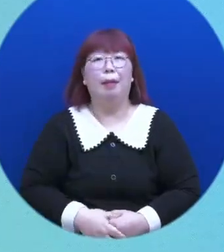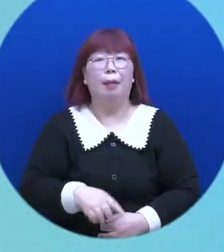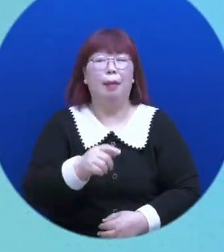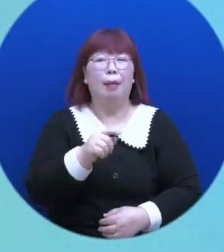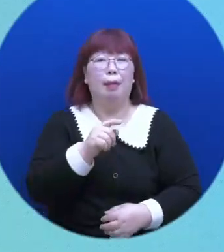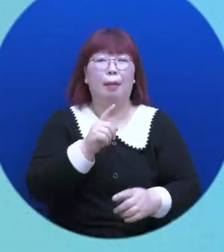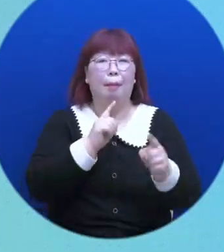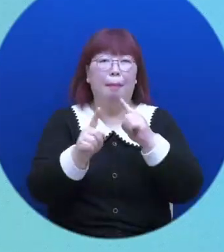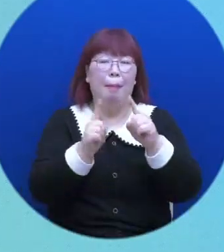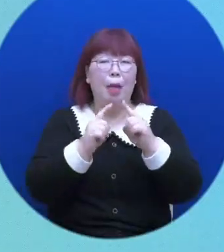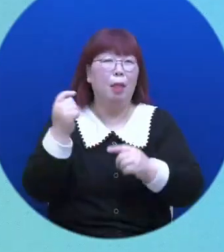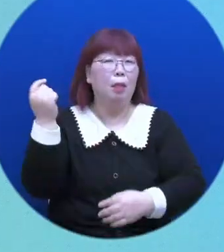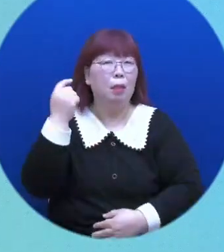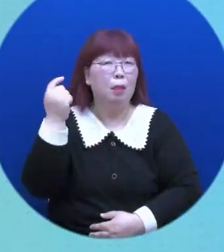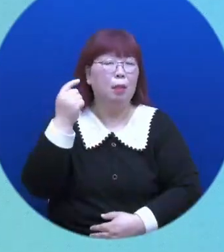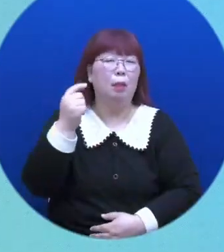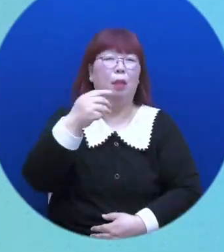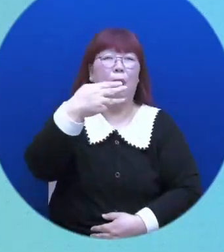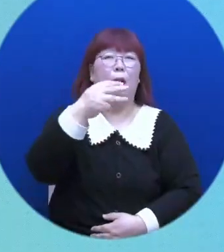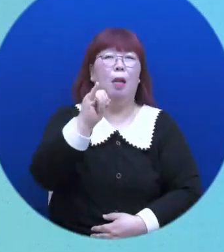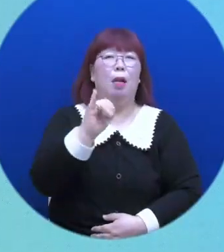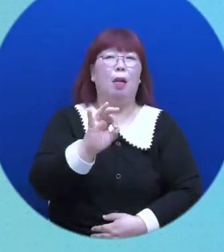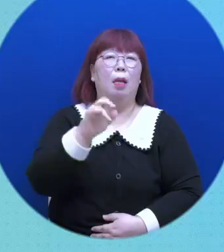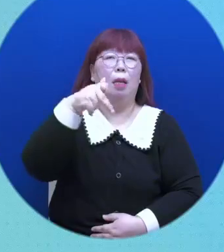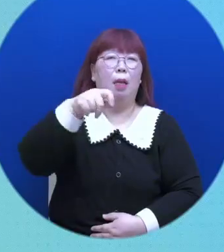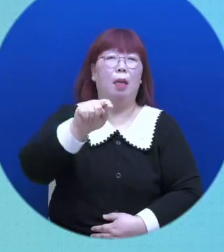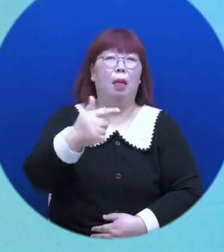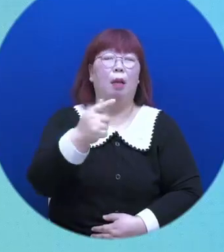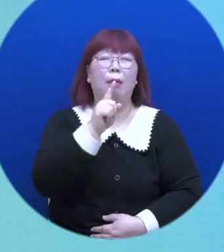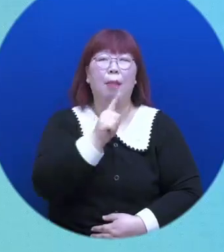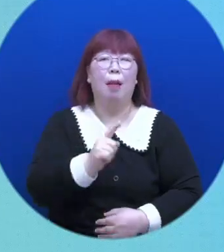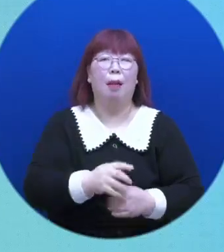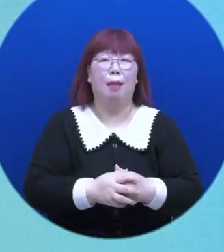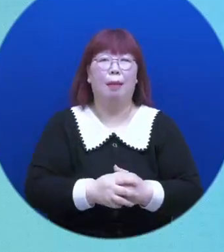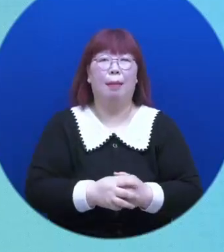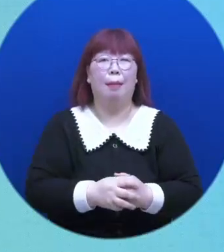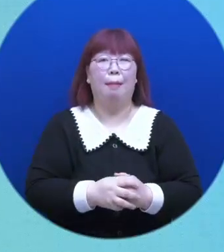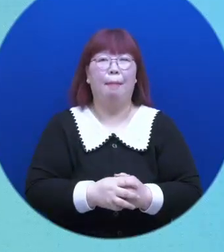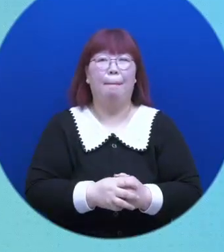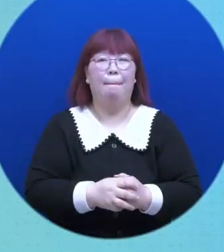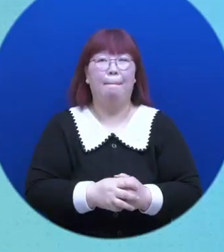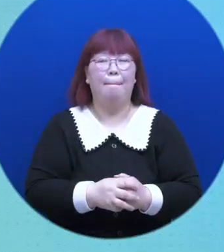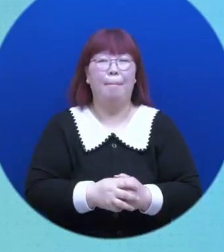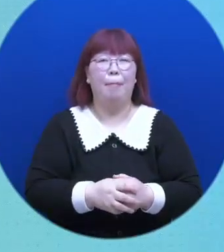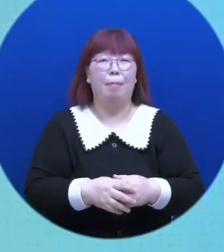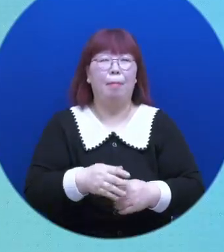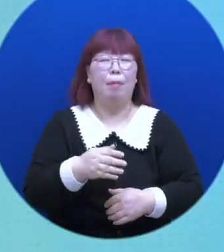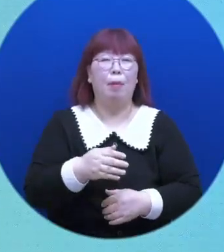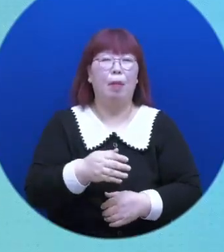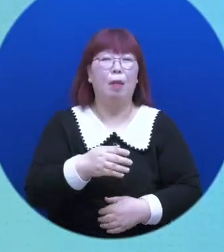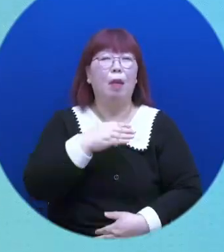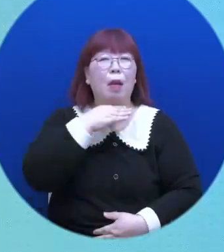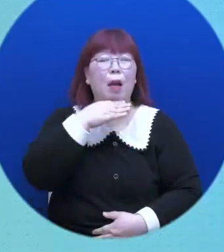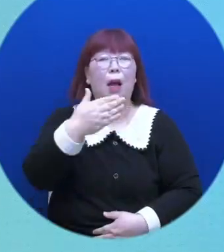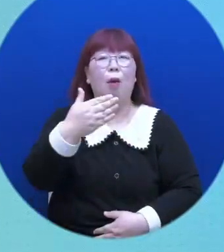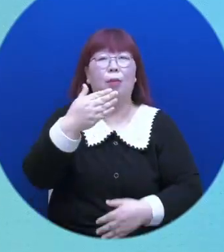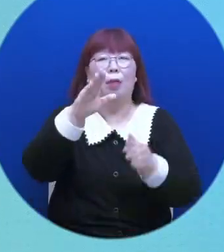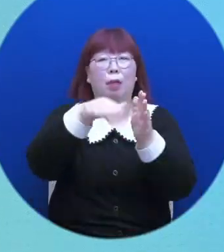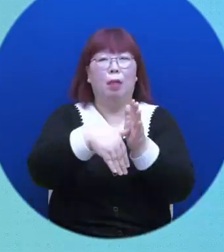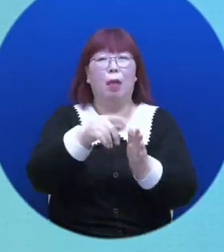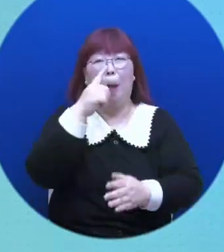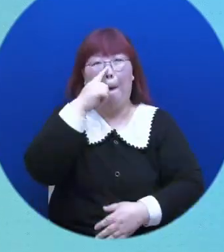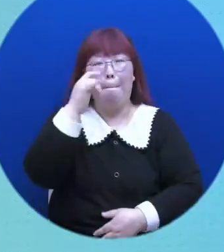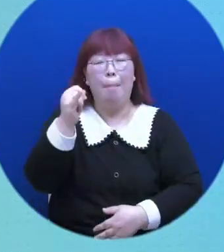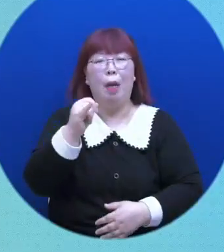이 말을 들었던 링컨이 이렇게 얘기합니다. 9살 때 어머니가